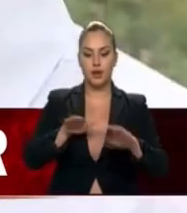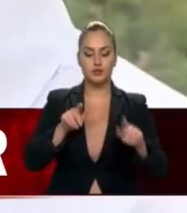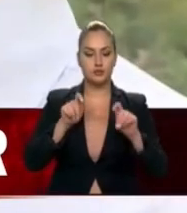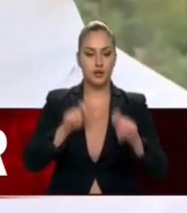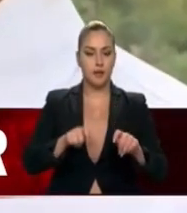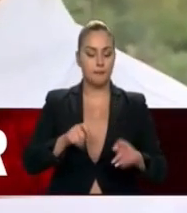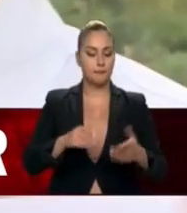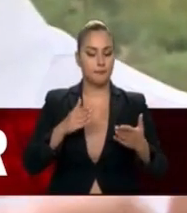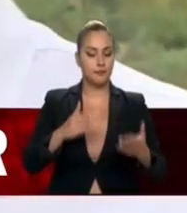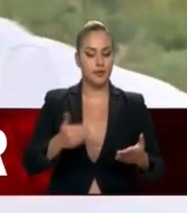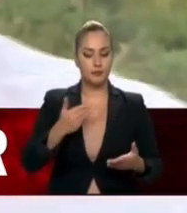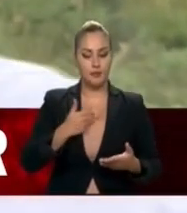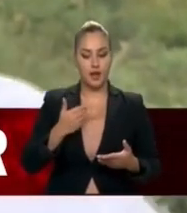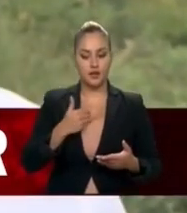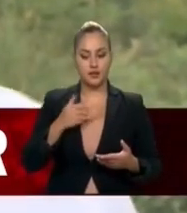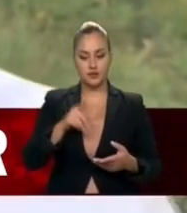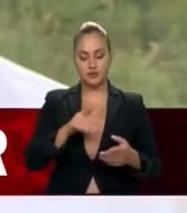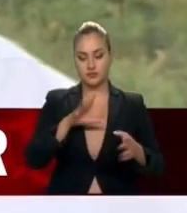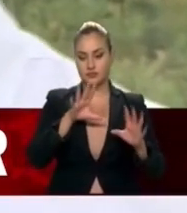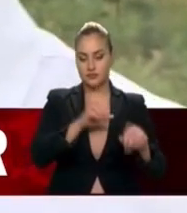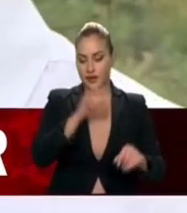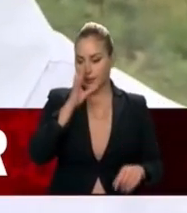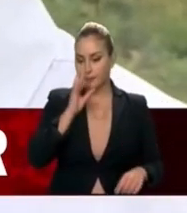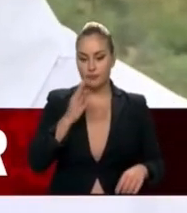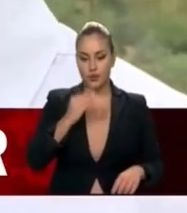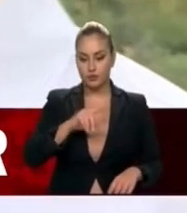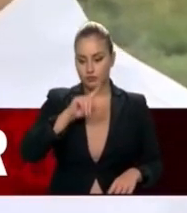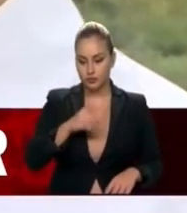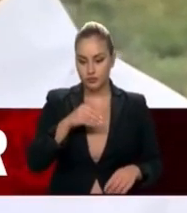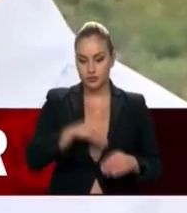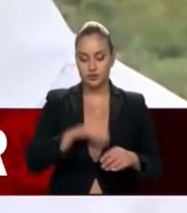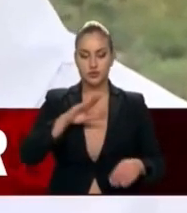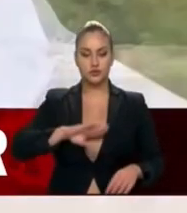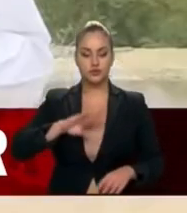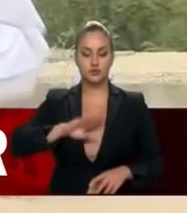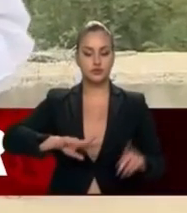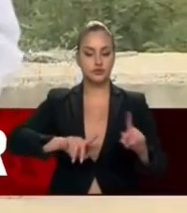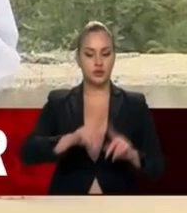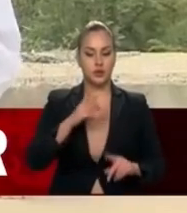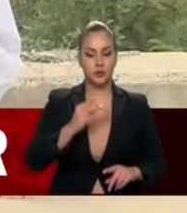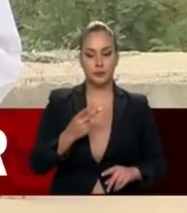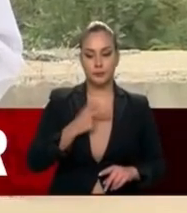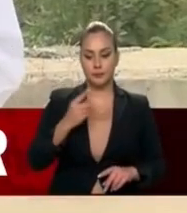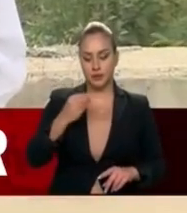yaptı. Ben en azından paçasından tuttum, kim olduğunu bulduğum için gidip şikayet ettim.